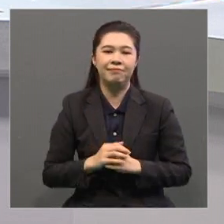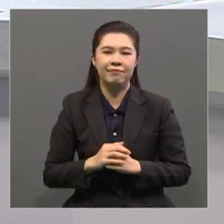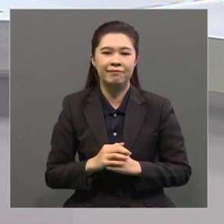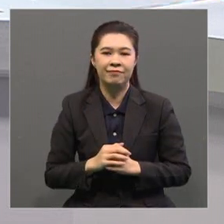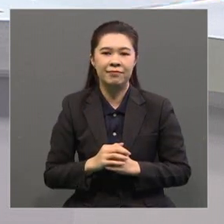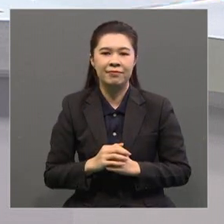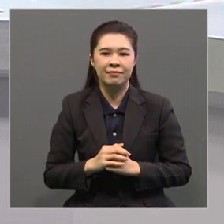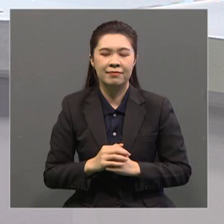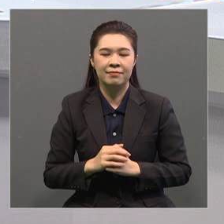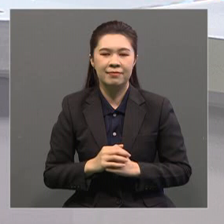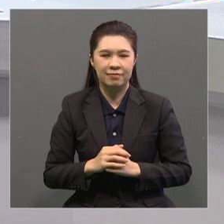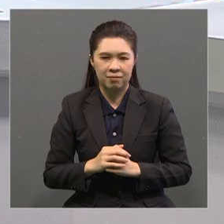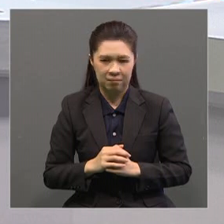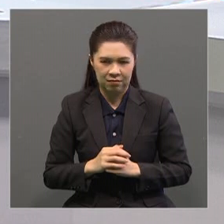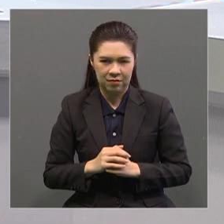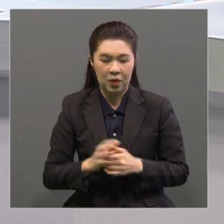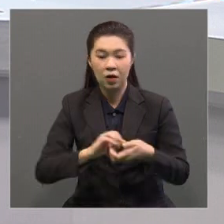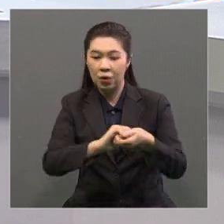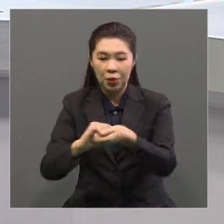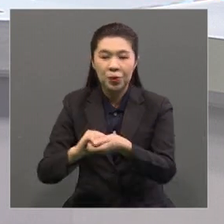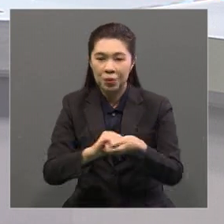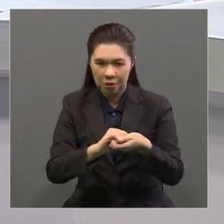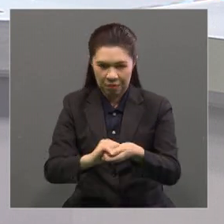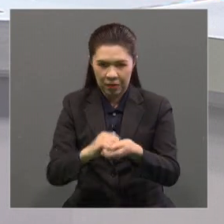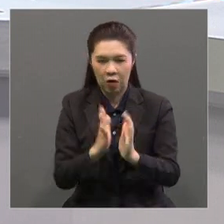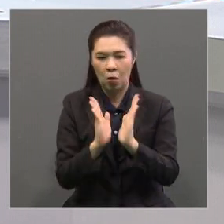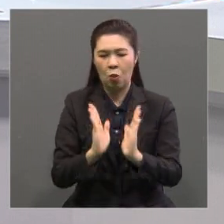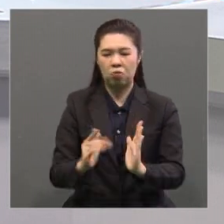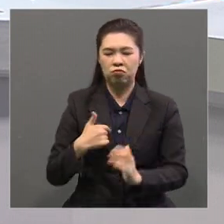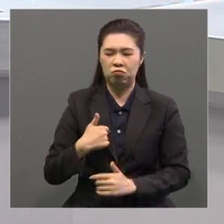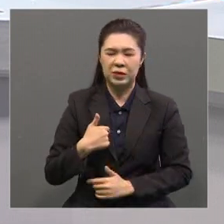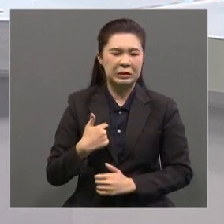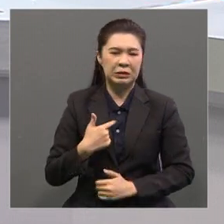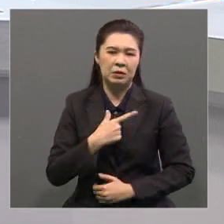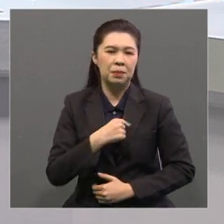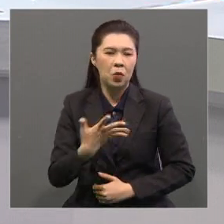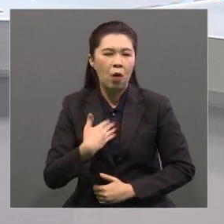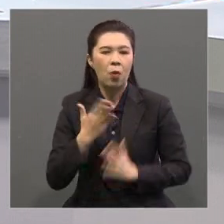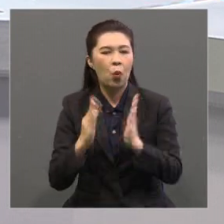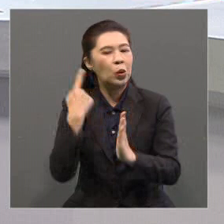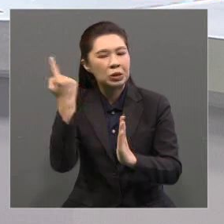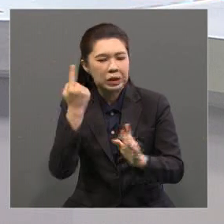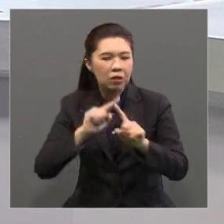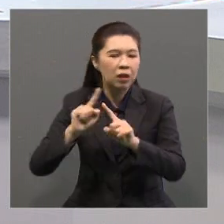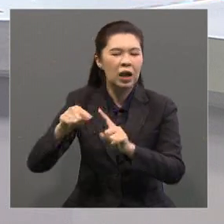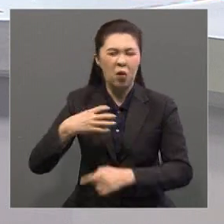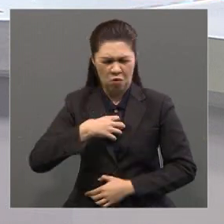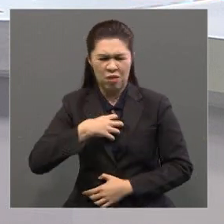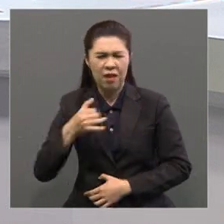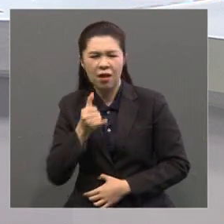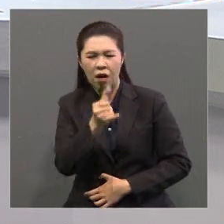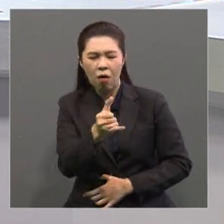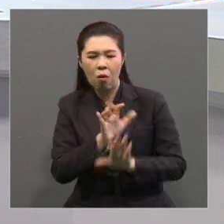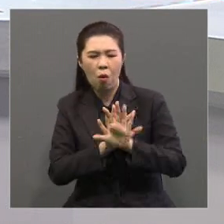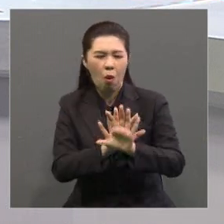สิ่งหนึ่งก็คือว่าได้รับความร่วมมือแม้ว่าจะมีคนไม่พอใจบ้างโดยเฉพาะนักท่องเที่ยวที่บางคนอยากจะเข้าไปแต่ยัง